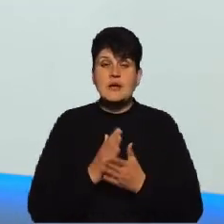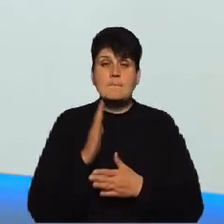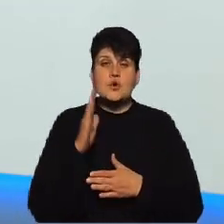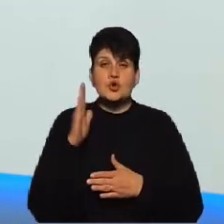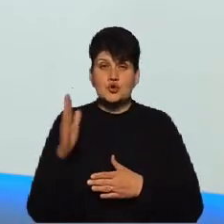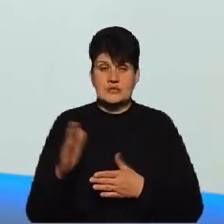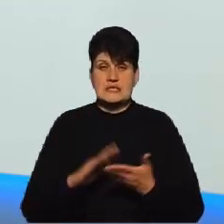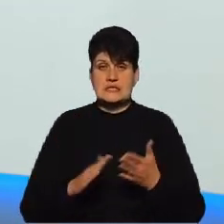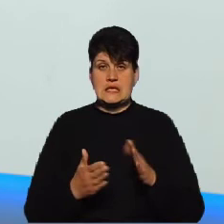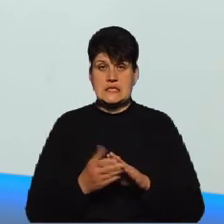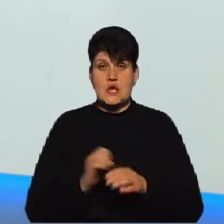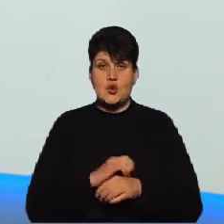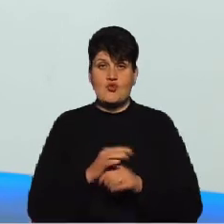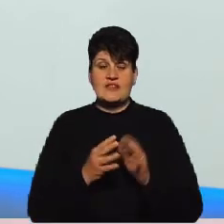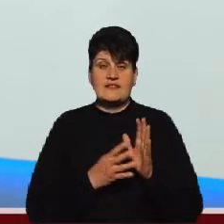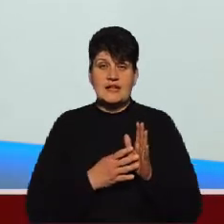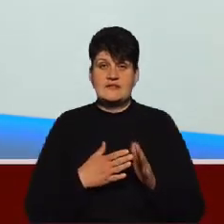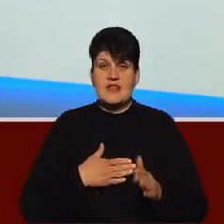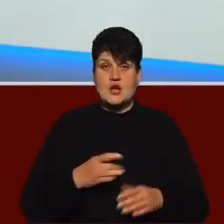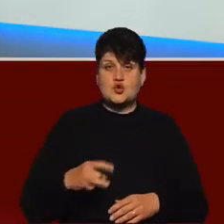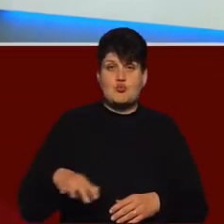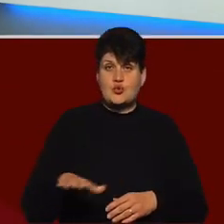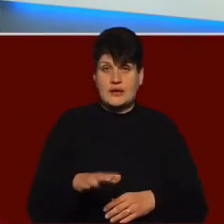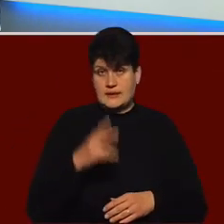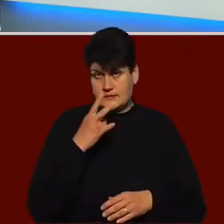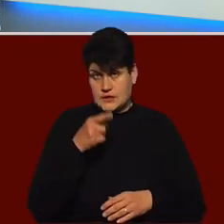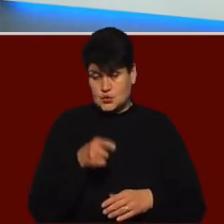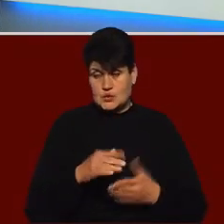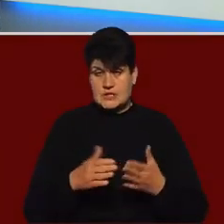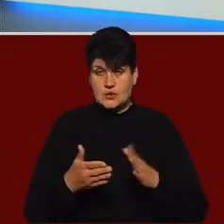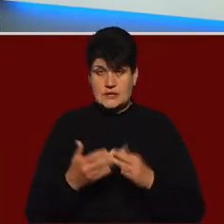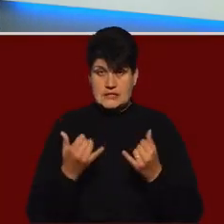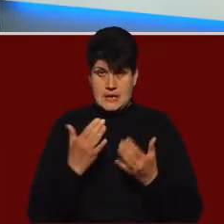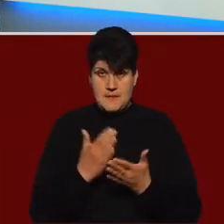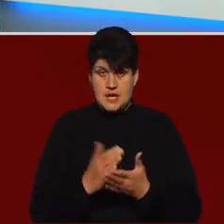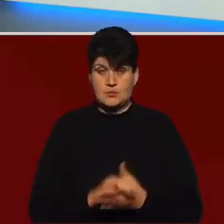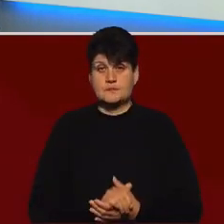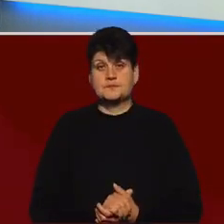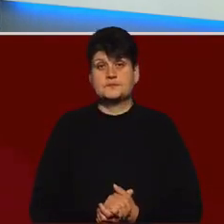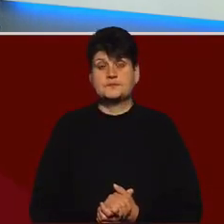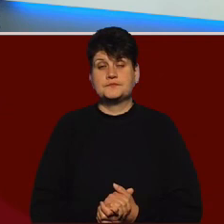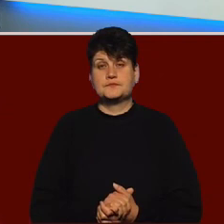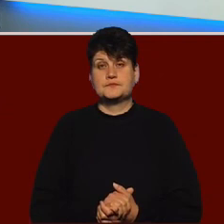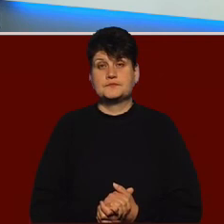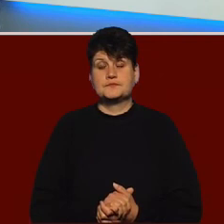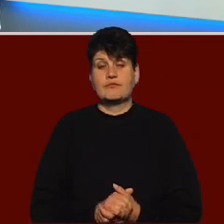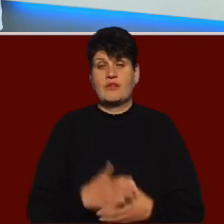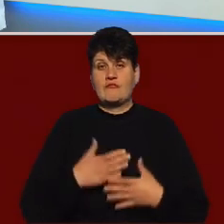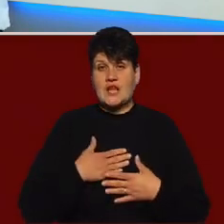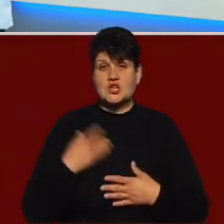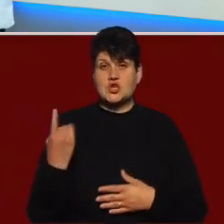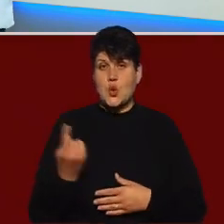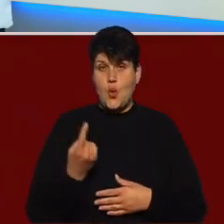ситуації COVID-19 в нашому регіоні. І виходячи з цієї ситуації, яку ми зараз вже маємо. В нашій області, як